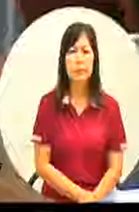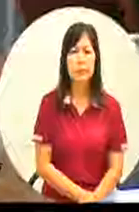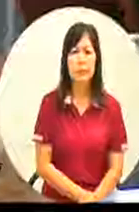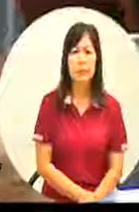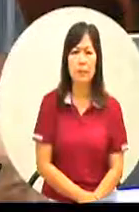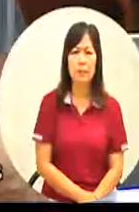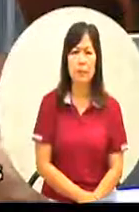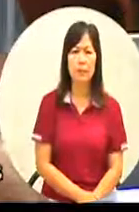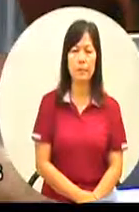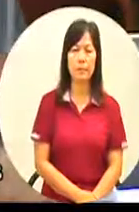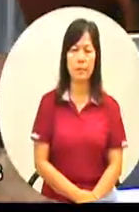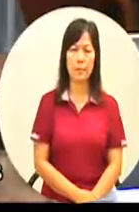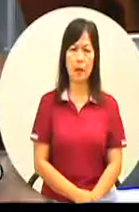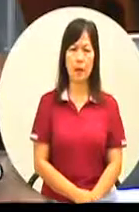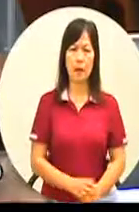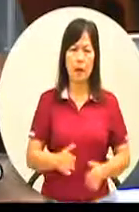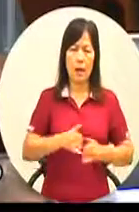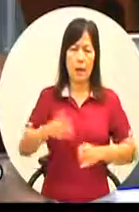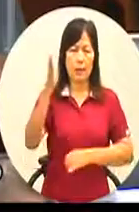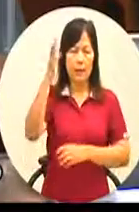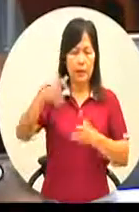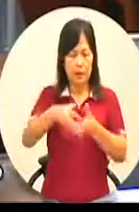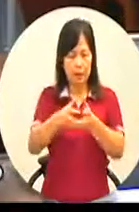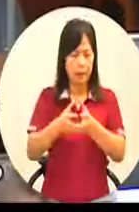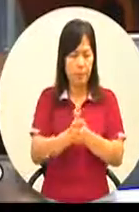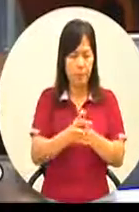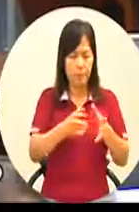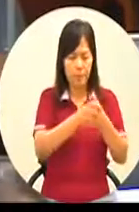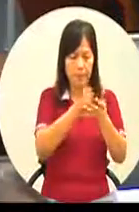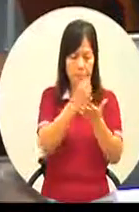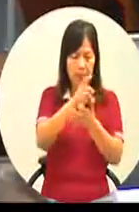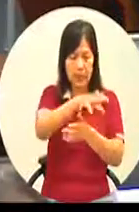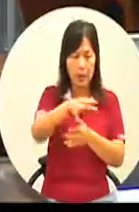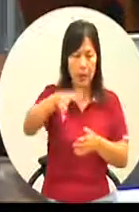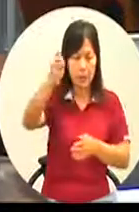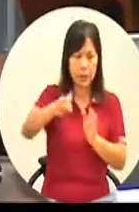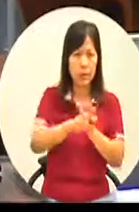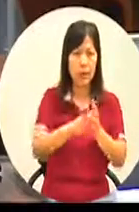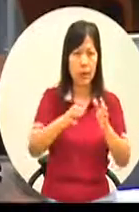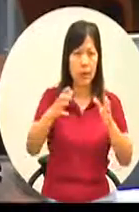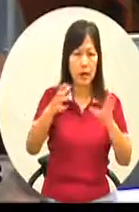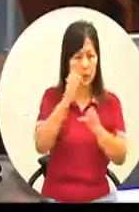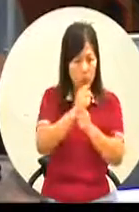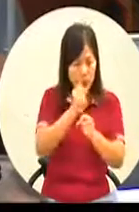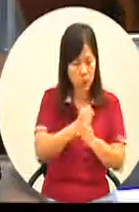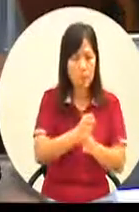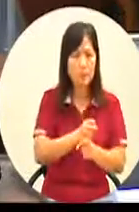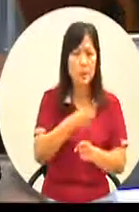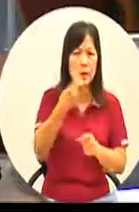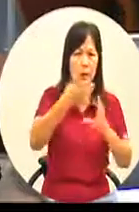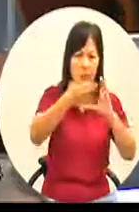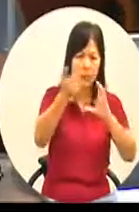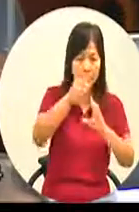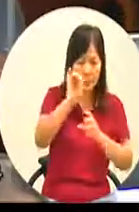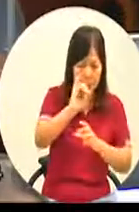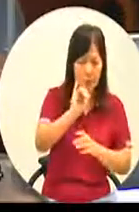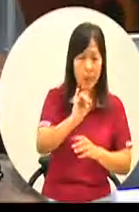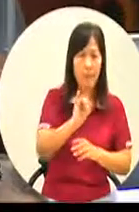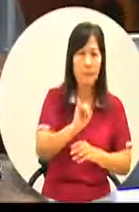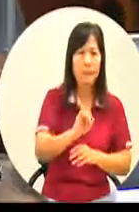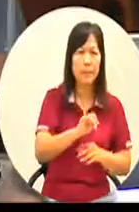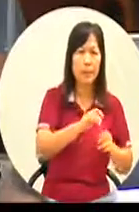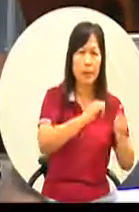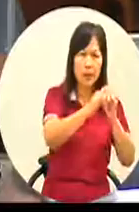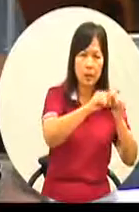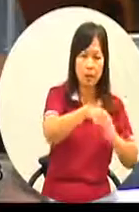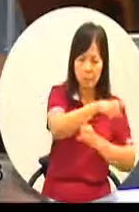席哈。民政部门的各位局处长啊、议员同仁以及媒体女士先生，还有所